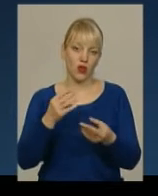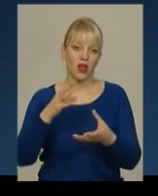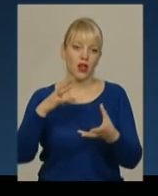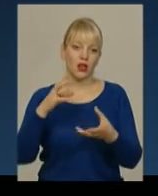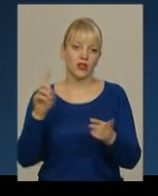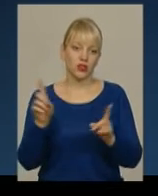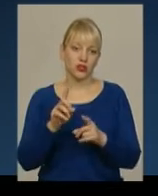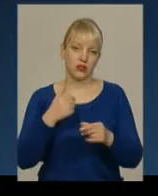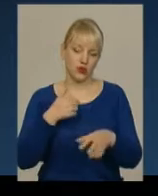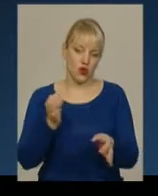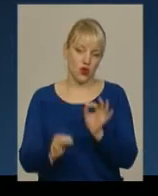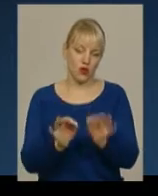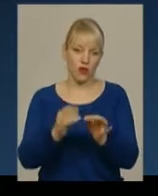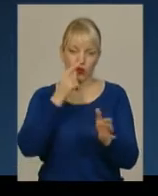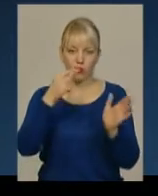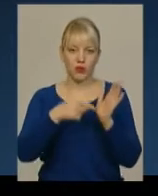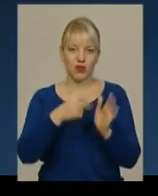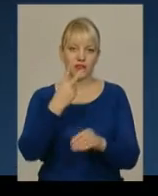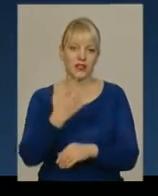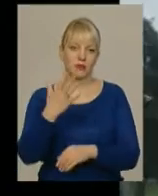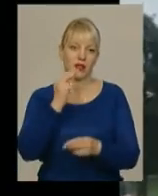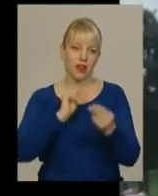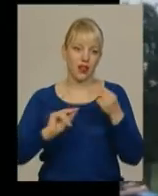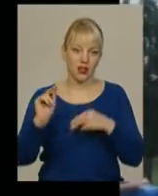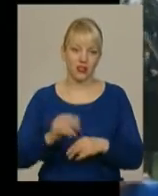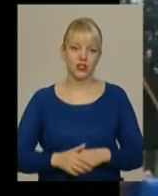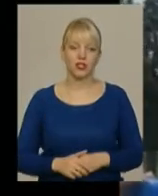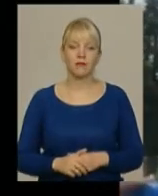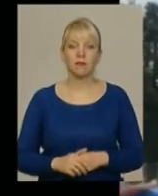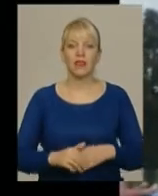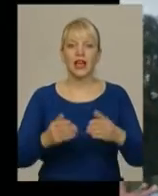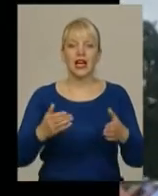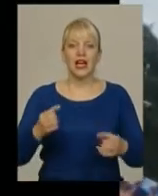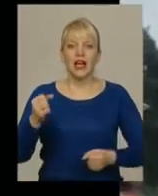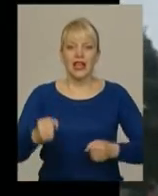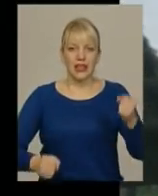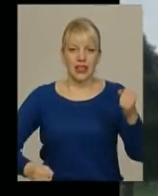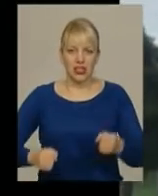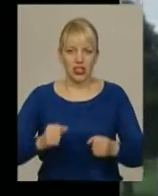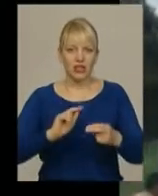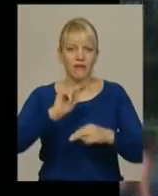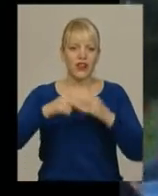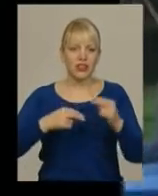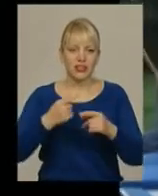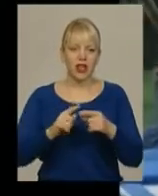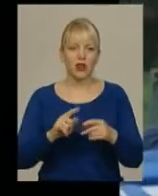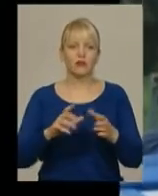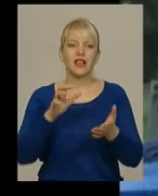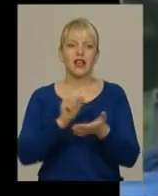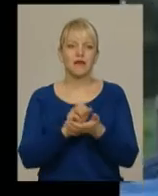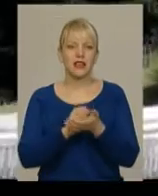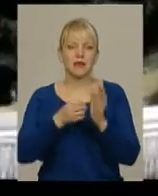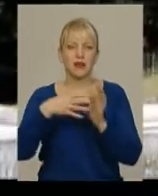нормально все попадаю у 25 найкращих. Лежним фристайлом Ольга Полюк займається 15 років, тренується, каже, без